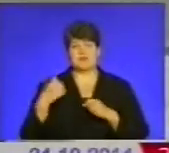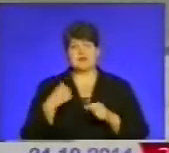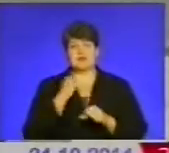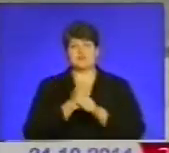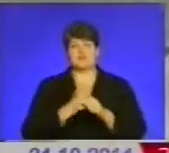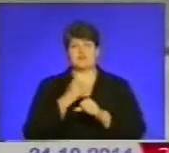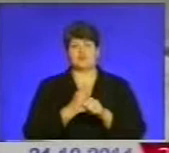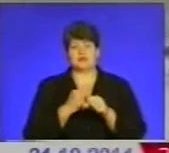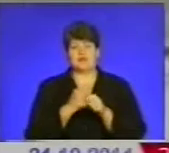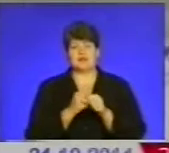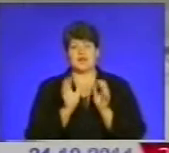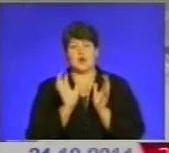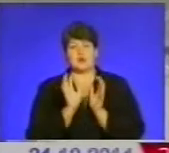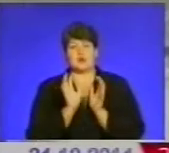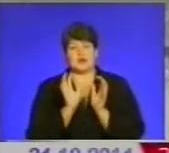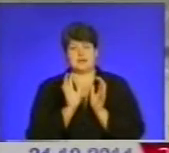виготовляла обереги,